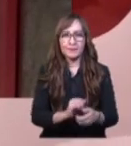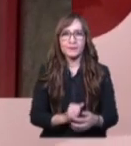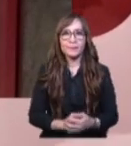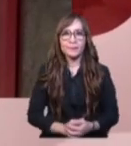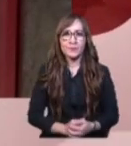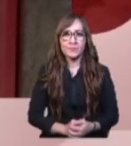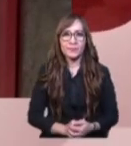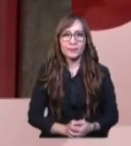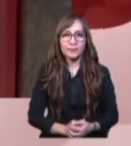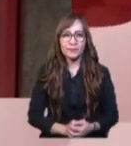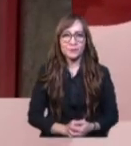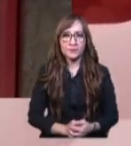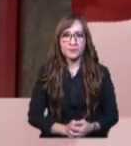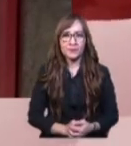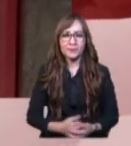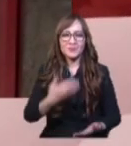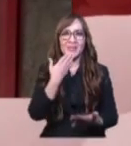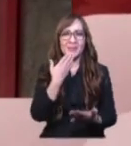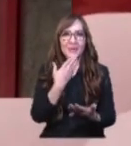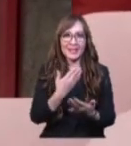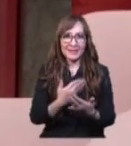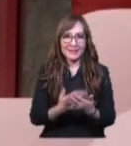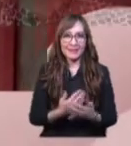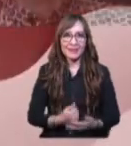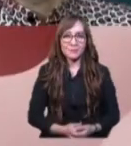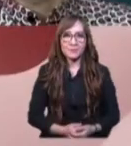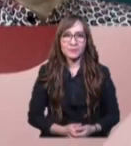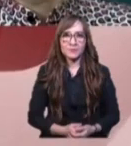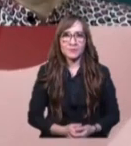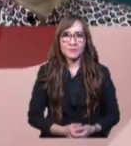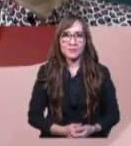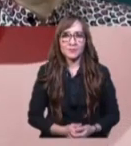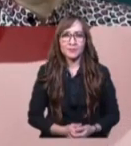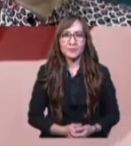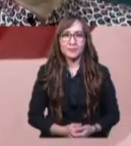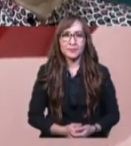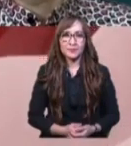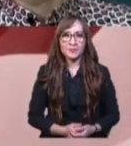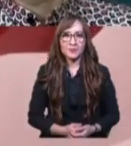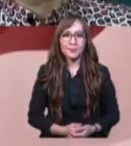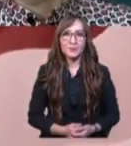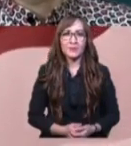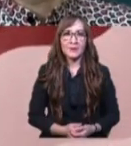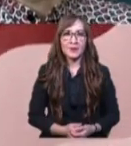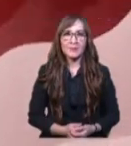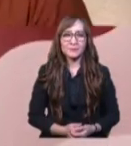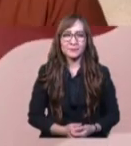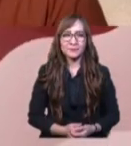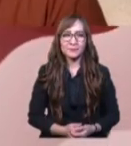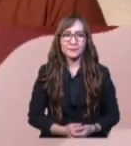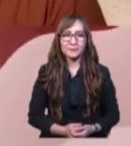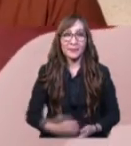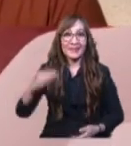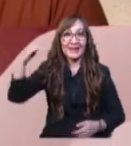bergotong royong bersama. Banyak. Terima kasih, Mbak Ana. Baik, terima kasih. Dan terakhir, saya persilakan kepada Mbak Christine